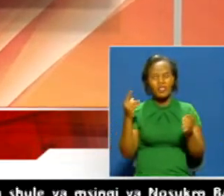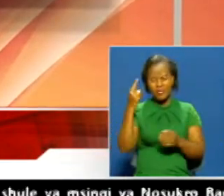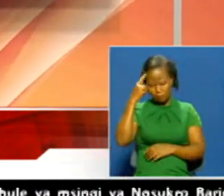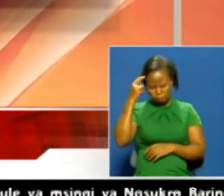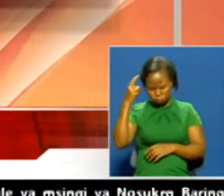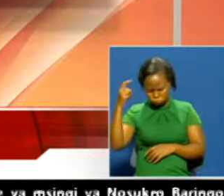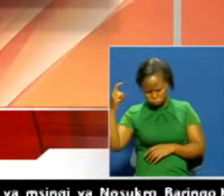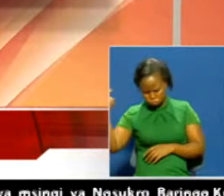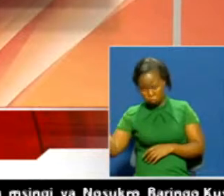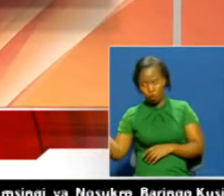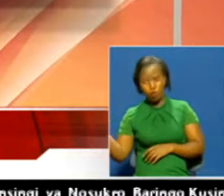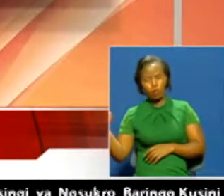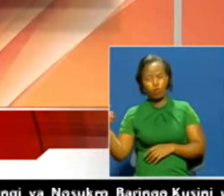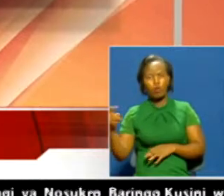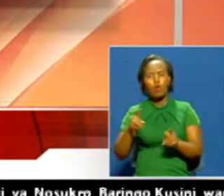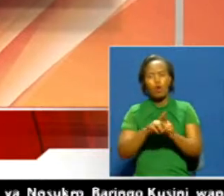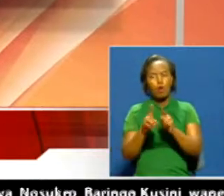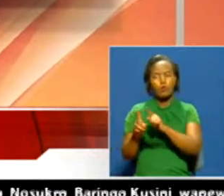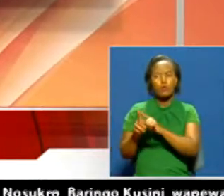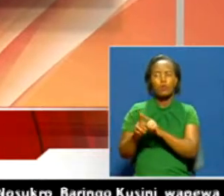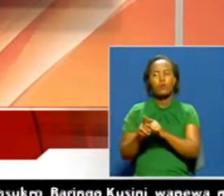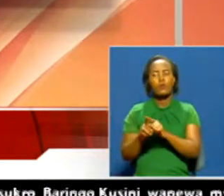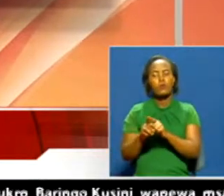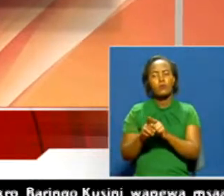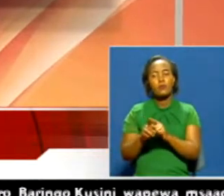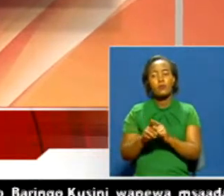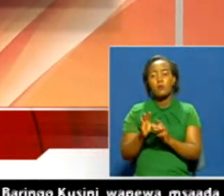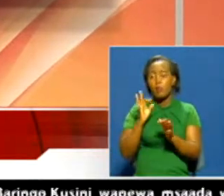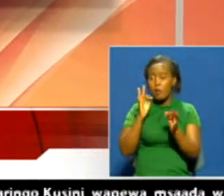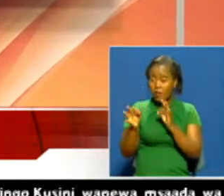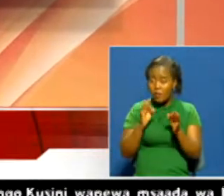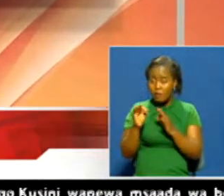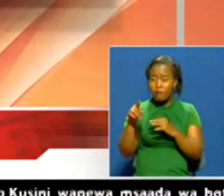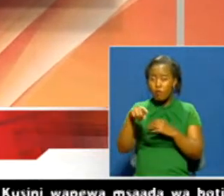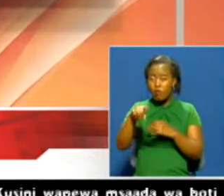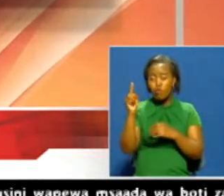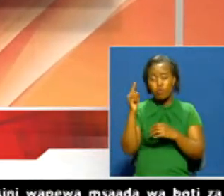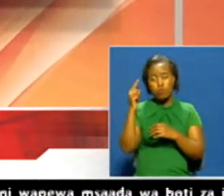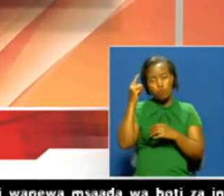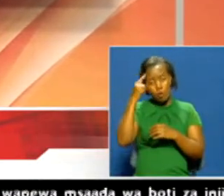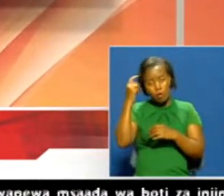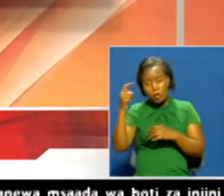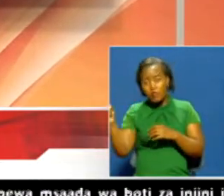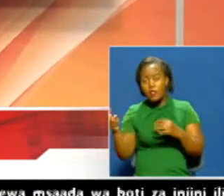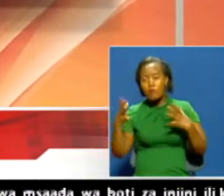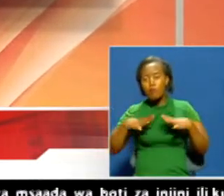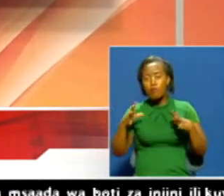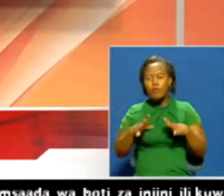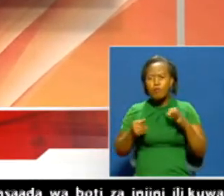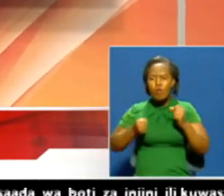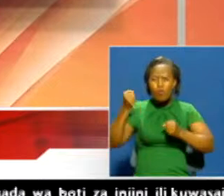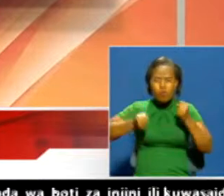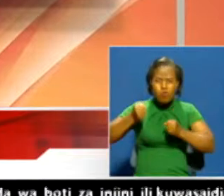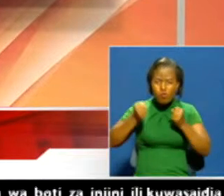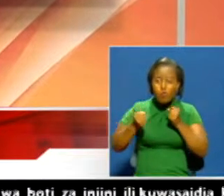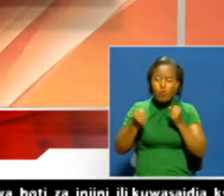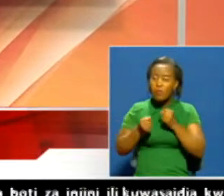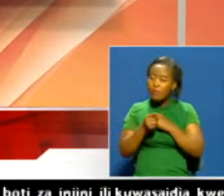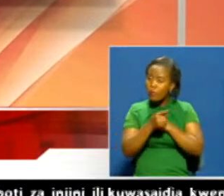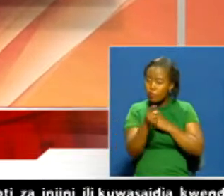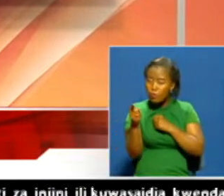wa verywellminded.com, ukiota ukifukuzwa ina maana fulani. Kwanza kabisa,